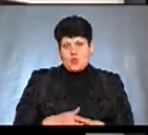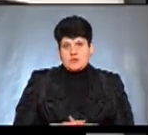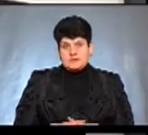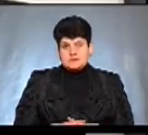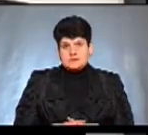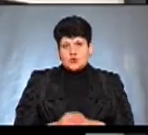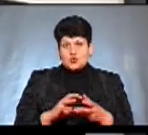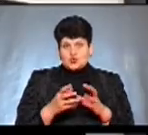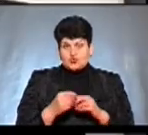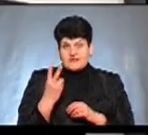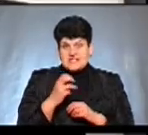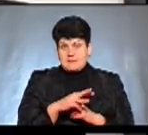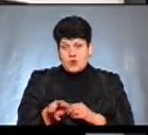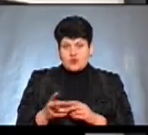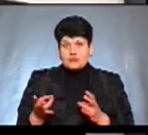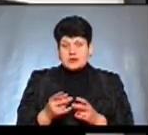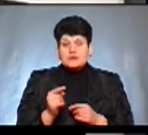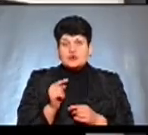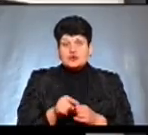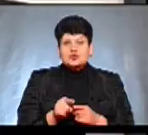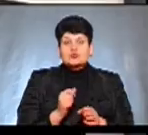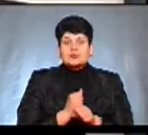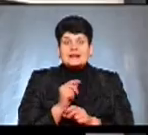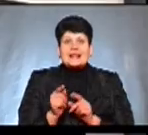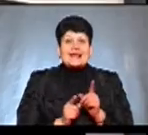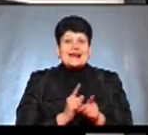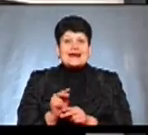Тобто сума біля 200 мільйонів потрібна для того, щоб здійснити реконструкцію.